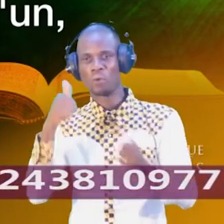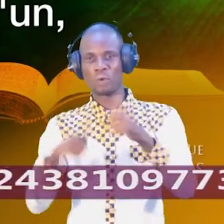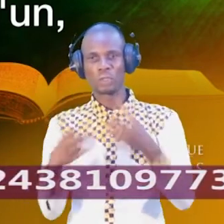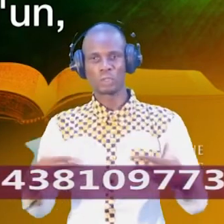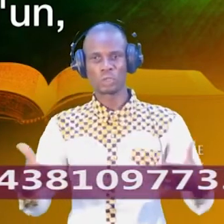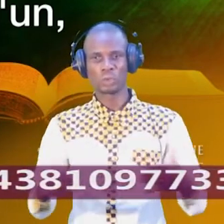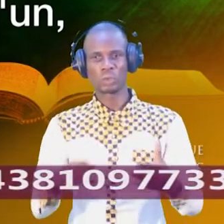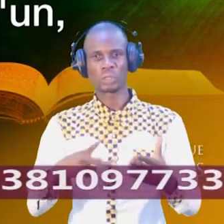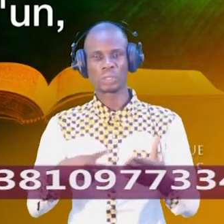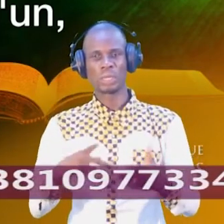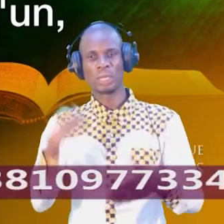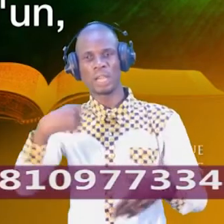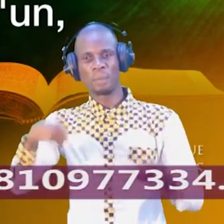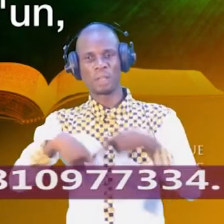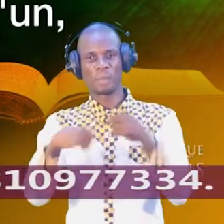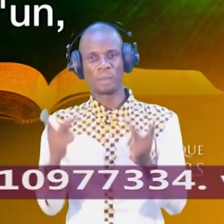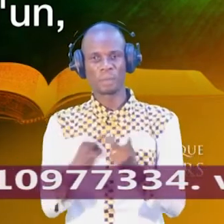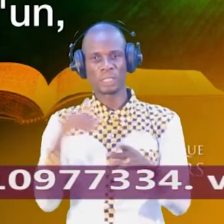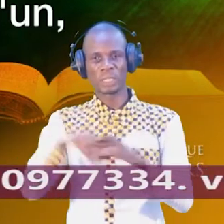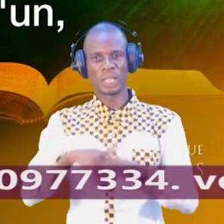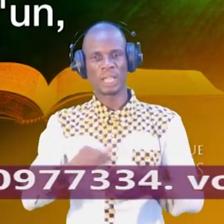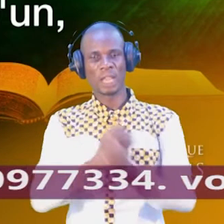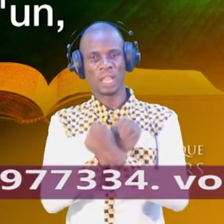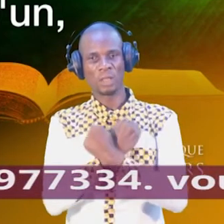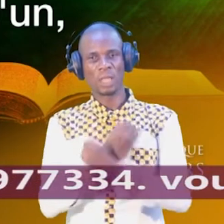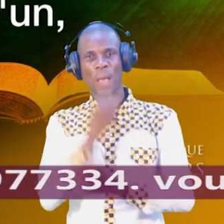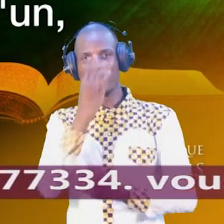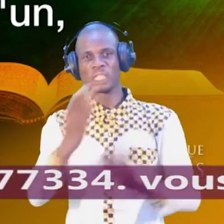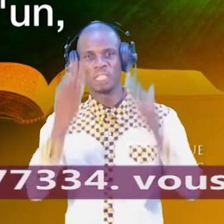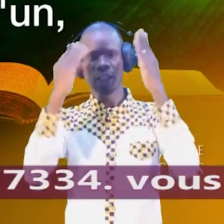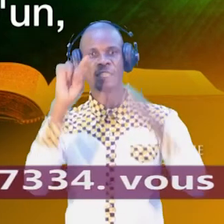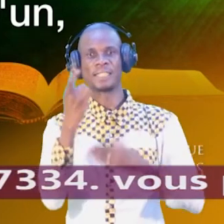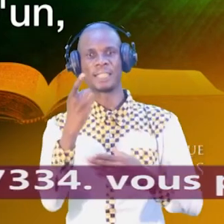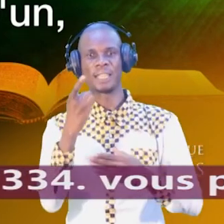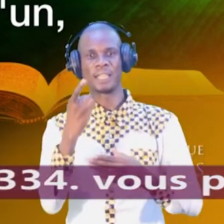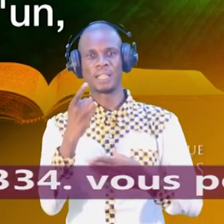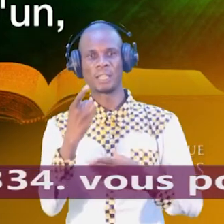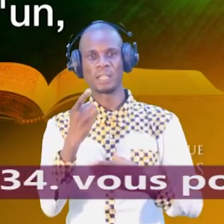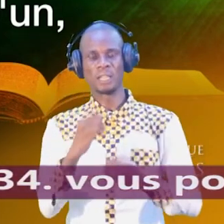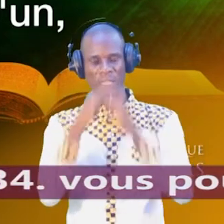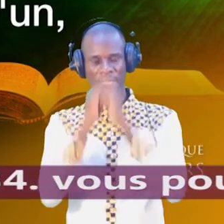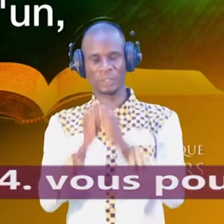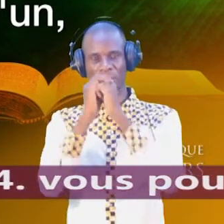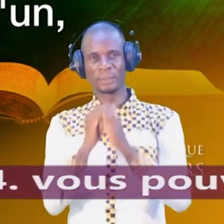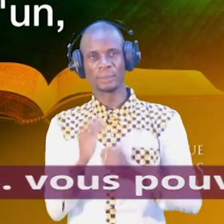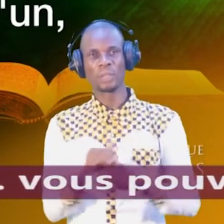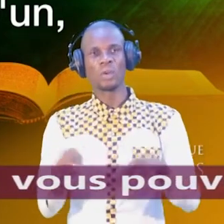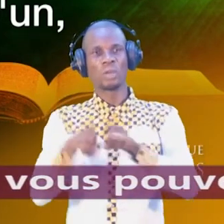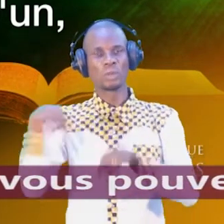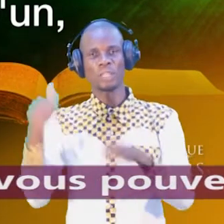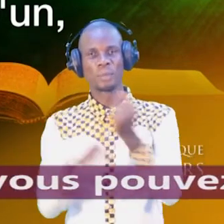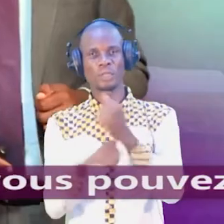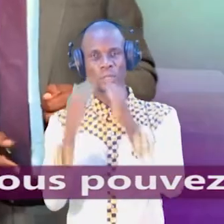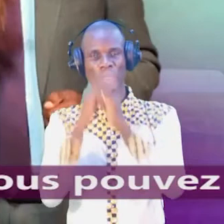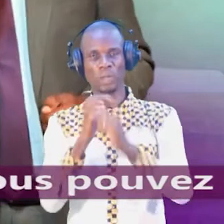boko mpe koyina mosusu to akokangama na moko mpe acoli